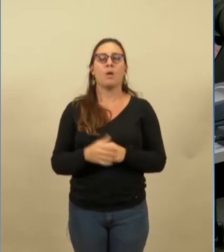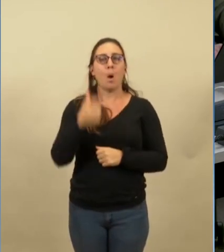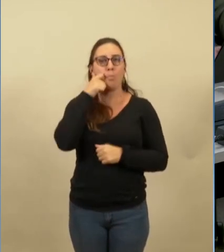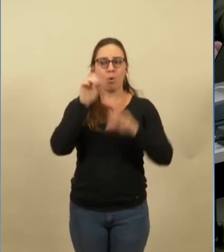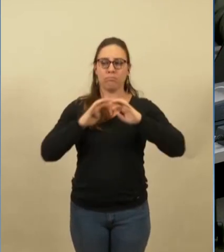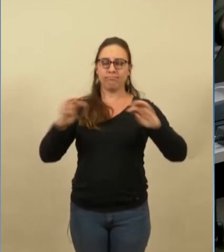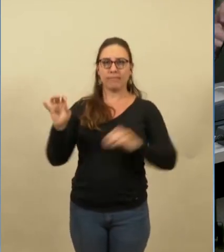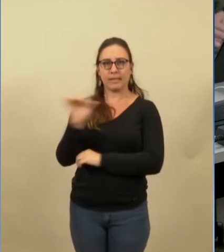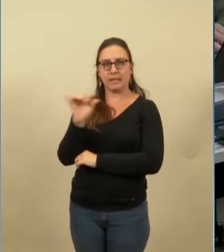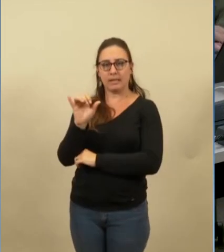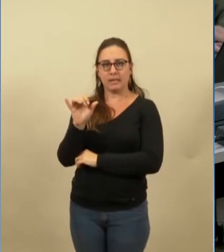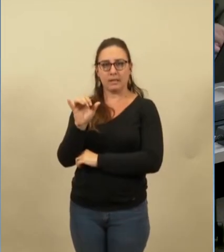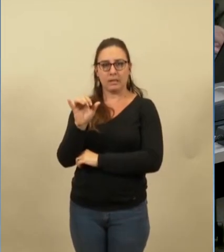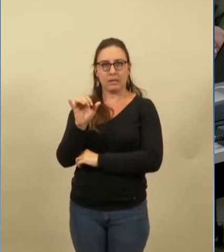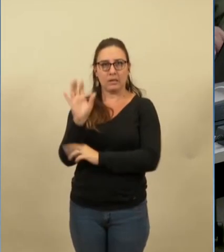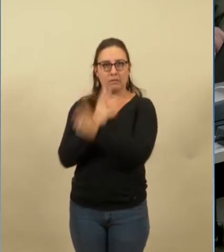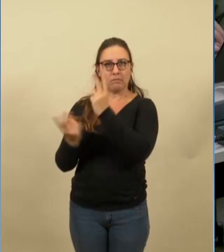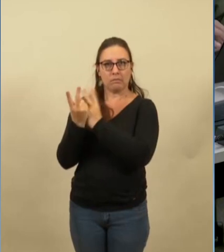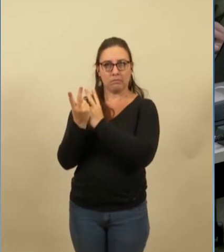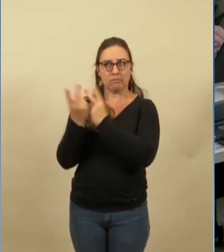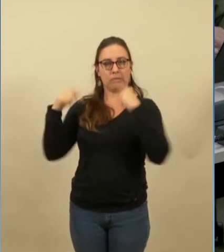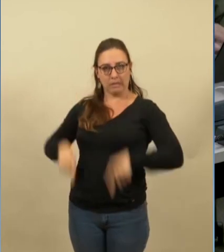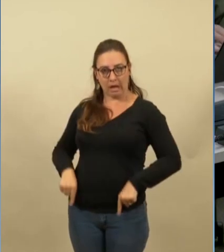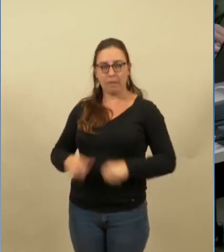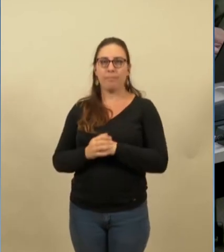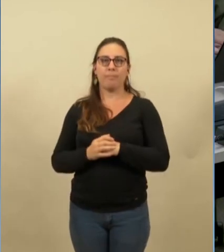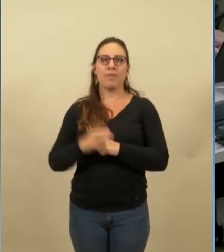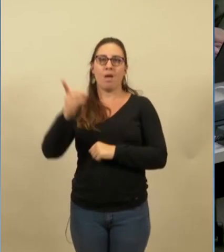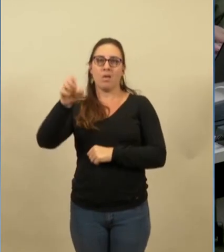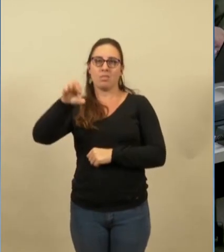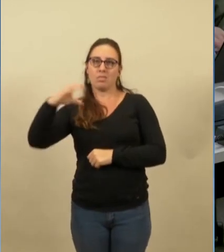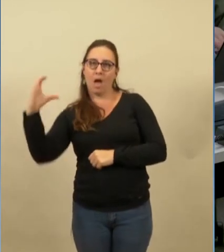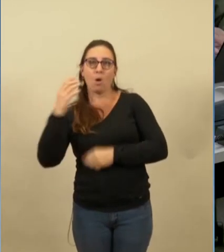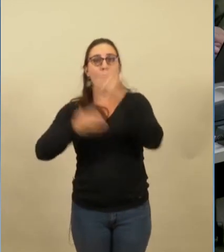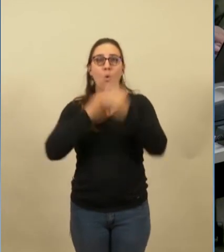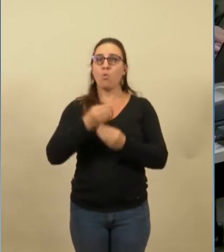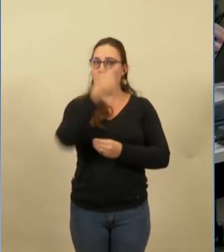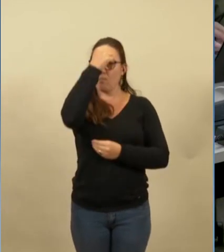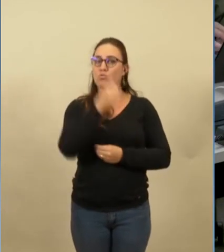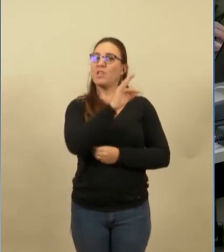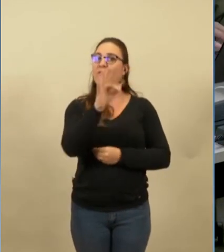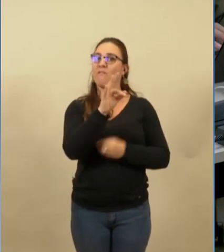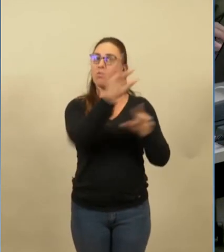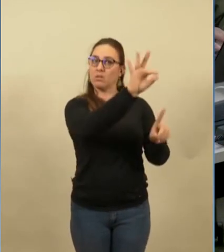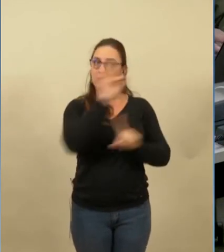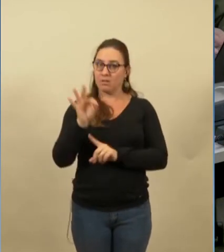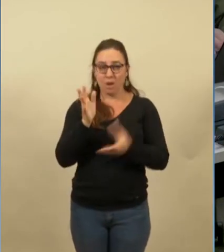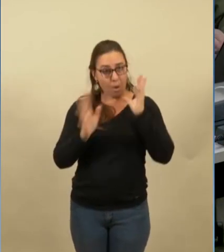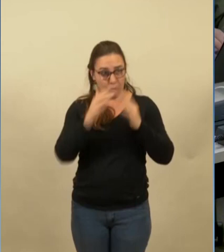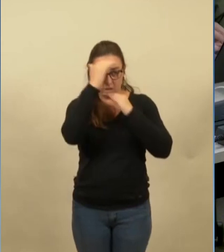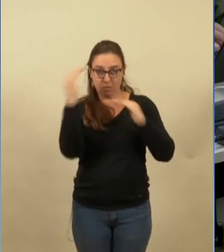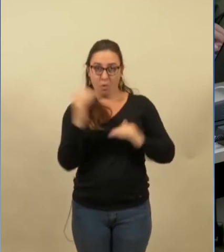du des représentants de l'État que ce soit la DRAC ou les services des musées de France donc peut-être que vous n'avez pas confiance